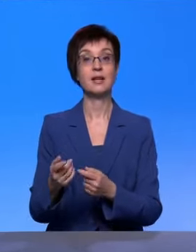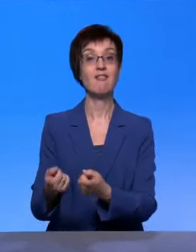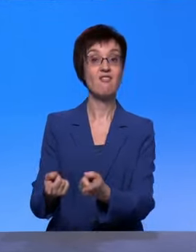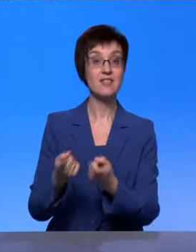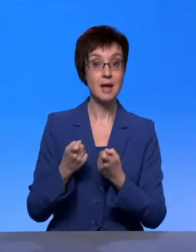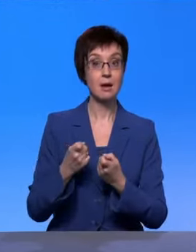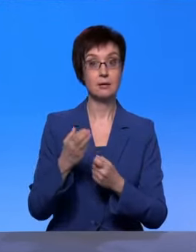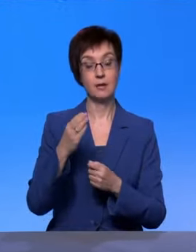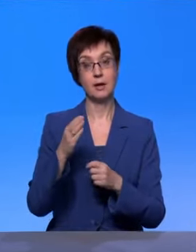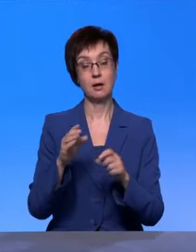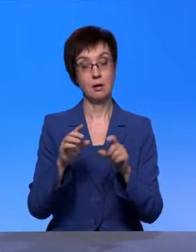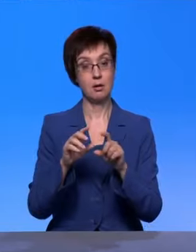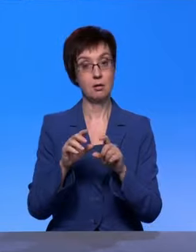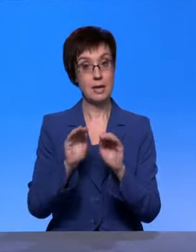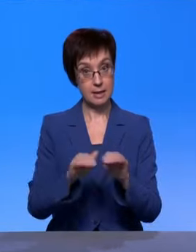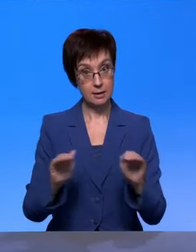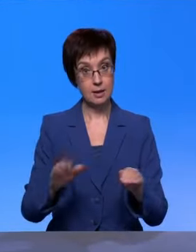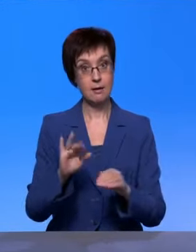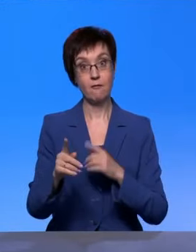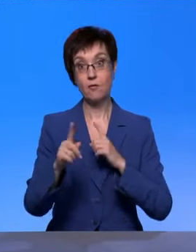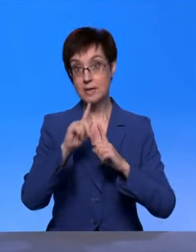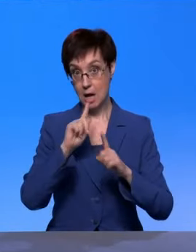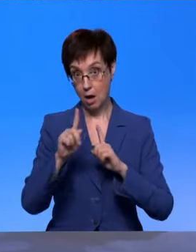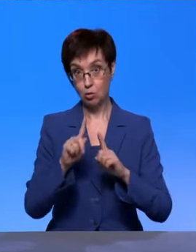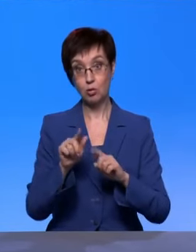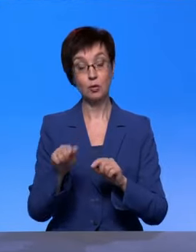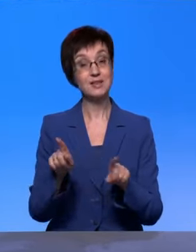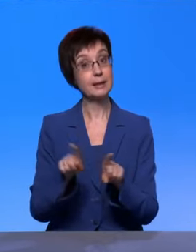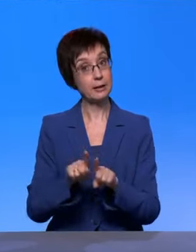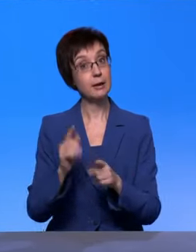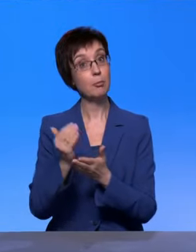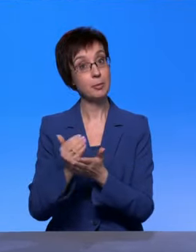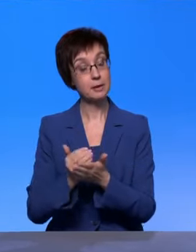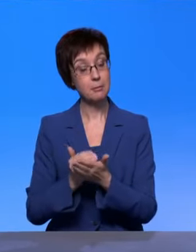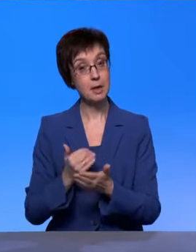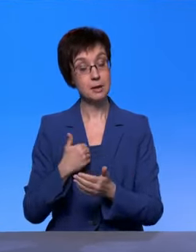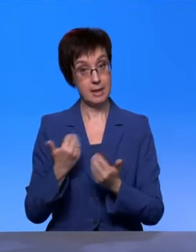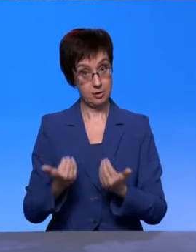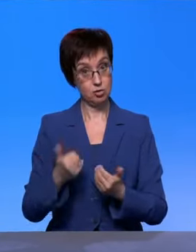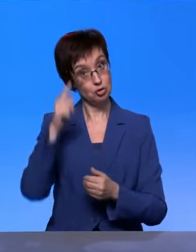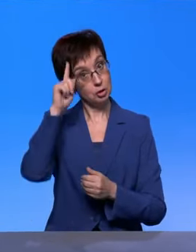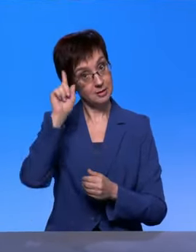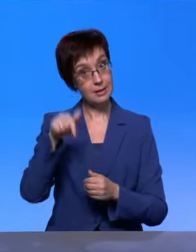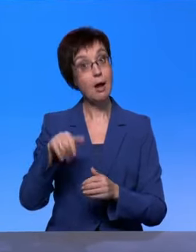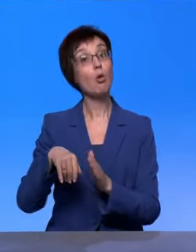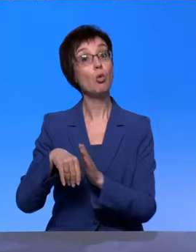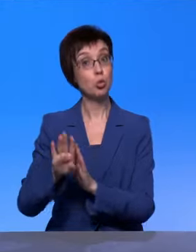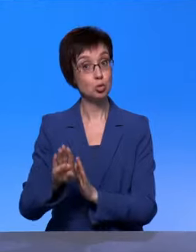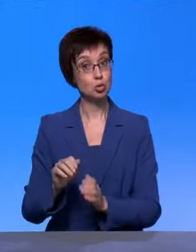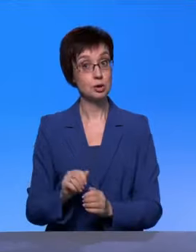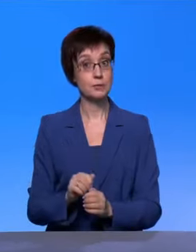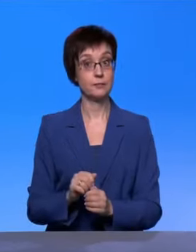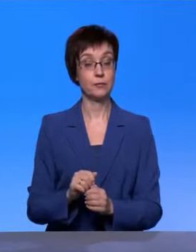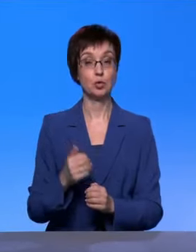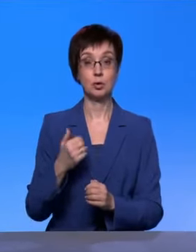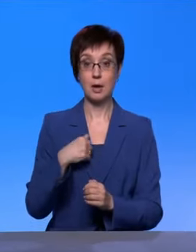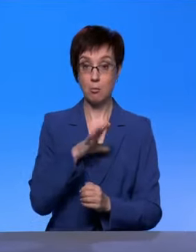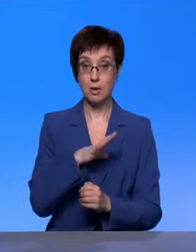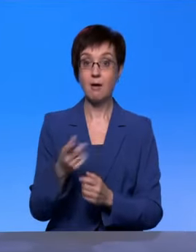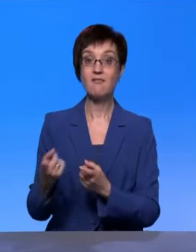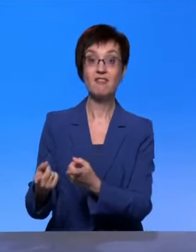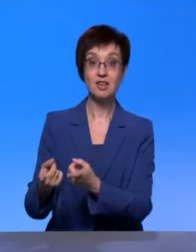лучше, потому что я не просто сидела и слушала, а я была вовлечена в эту дискуссию. Хотя она знает этот предмет, она знает, что там